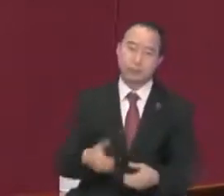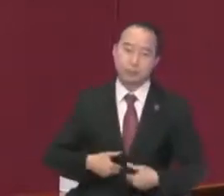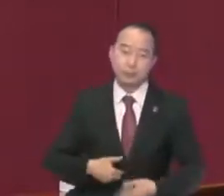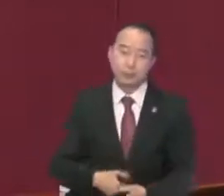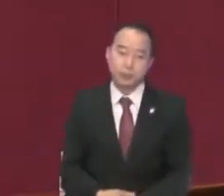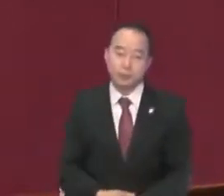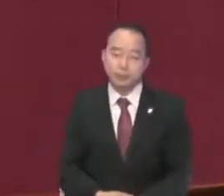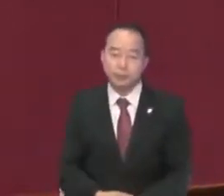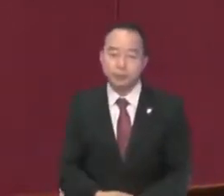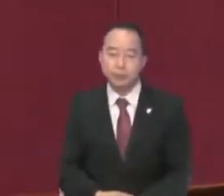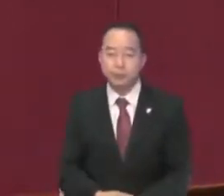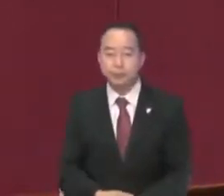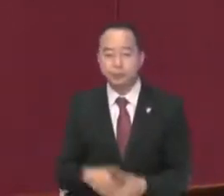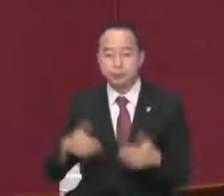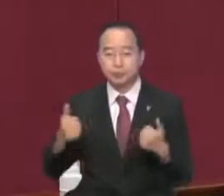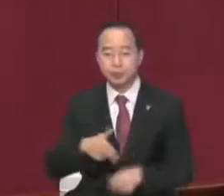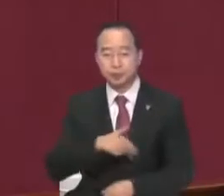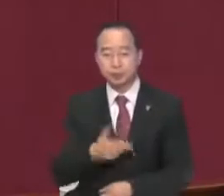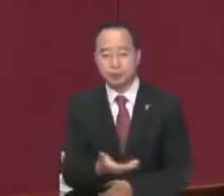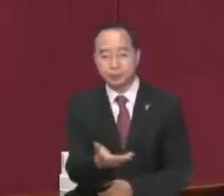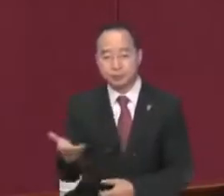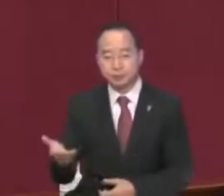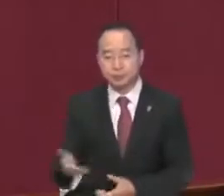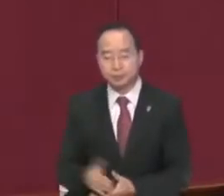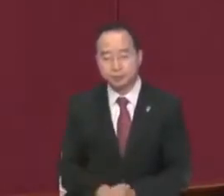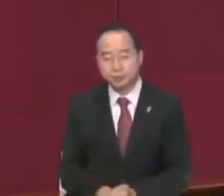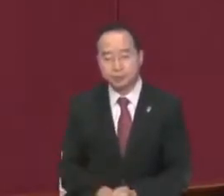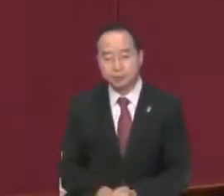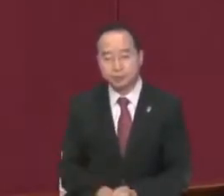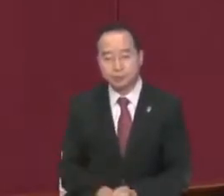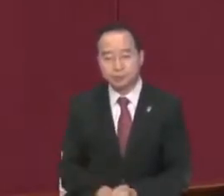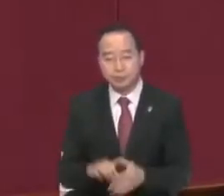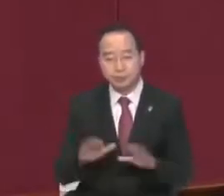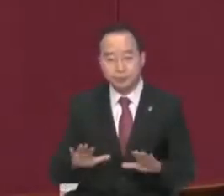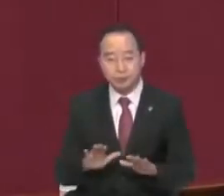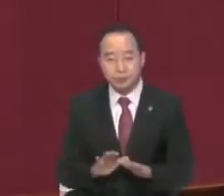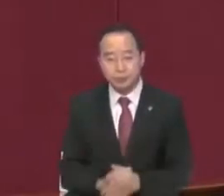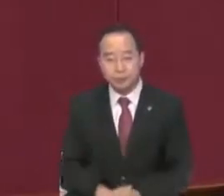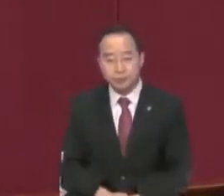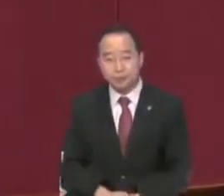존경하는 동료 의원 여러분, 지금